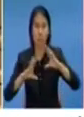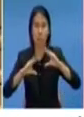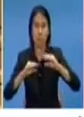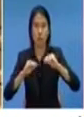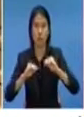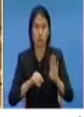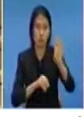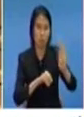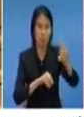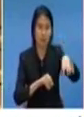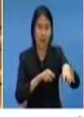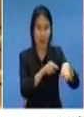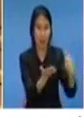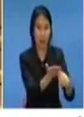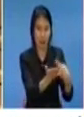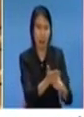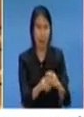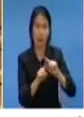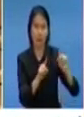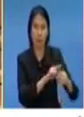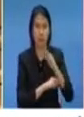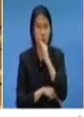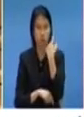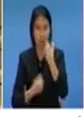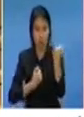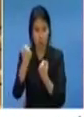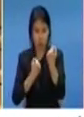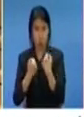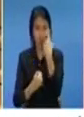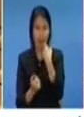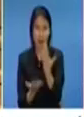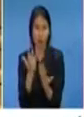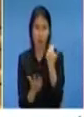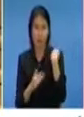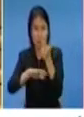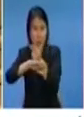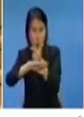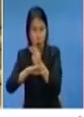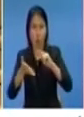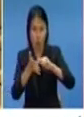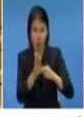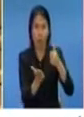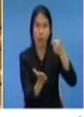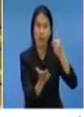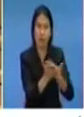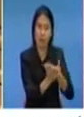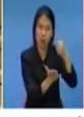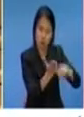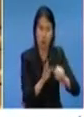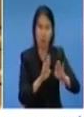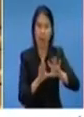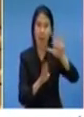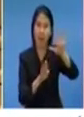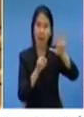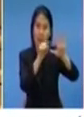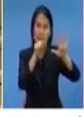ภัยแล้วลดเบี้ยประกันให้กับคนที่ติด CCTV ในประเทศนี้ที่ทำประกันไว้